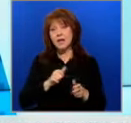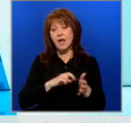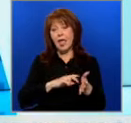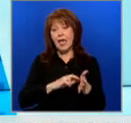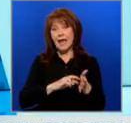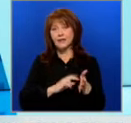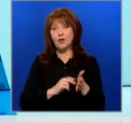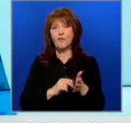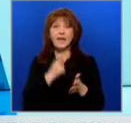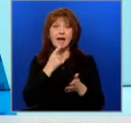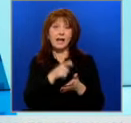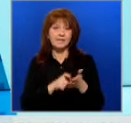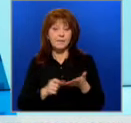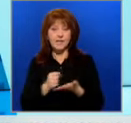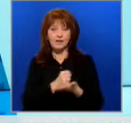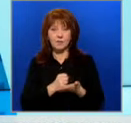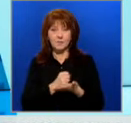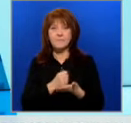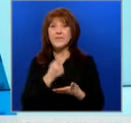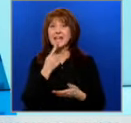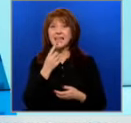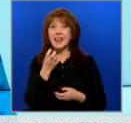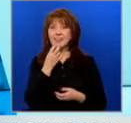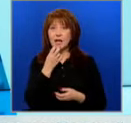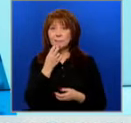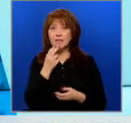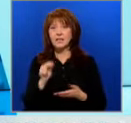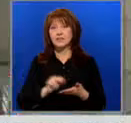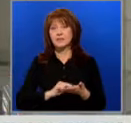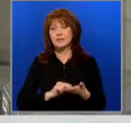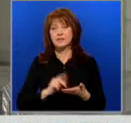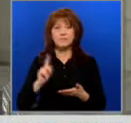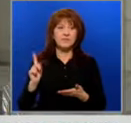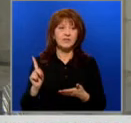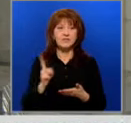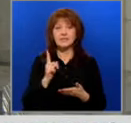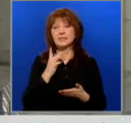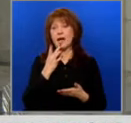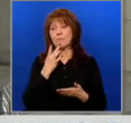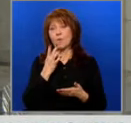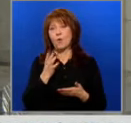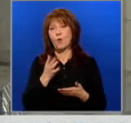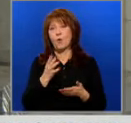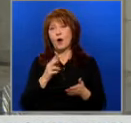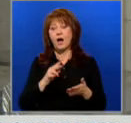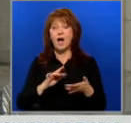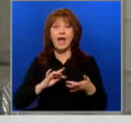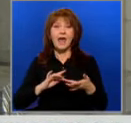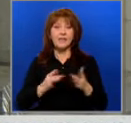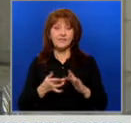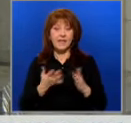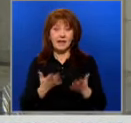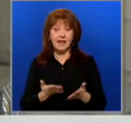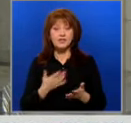антибиотици. Лекарства за диабет ще се предписват само дигитално. Ще има преходен период, в който ще